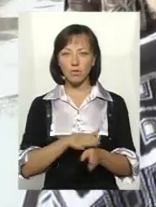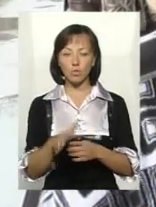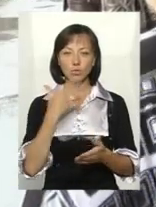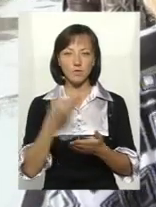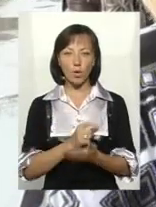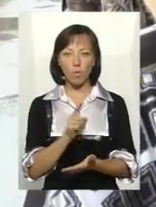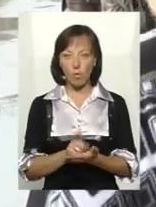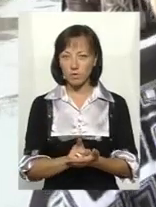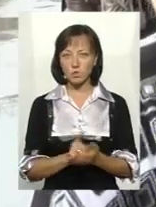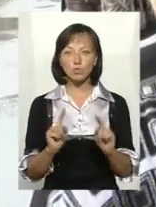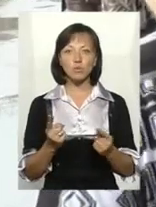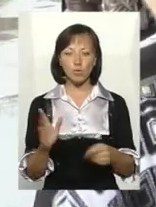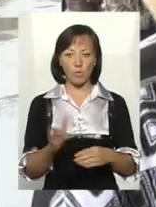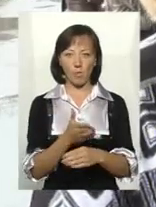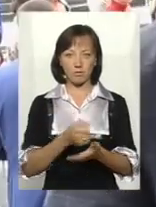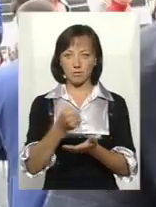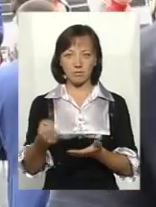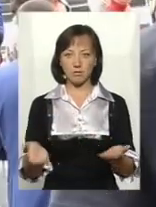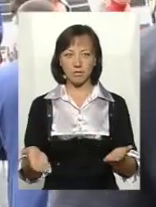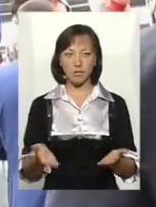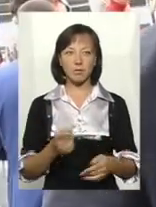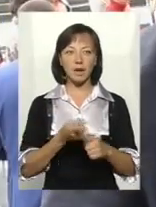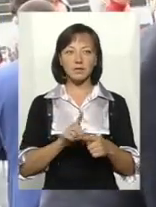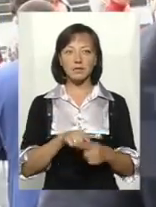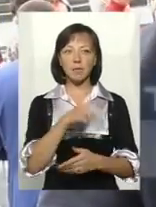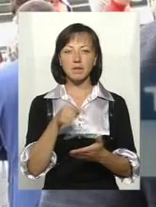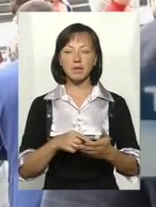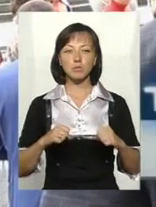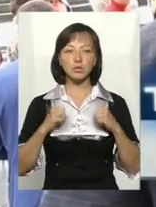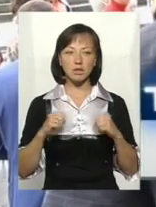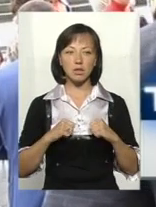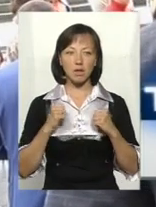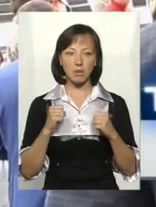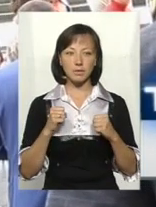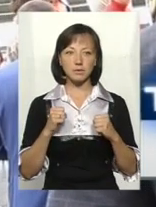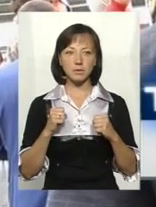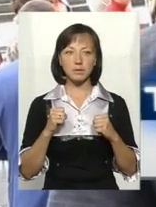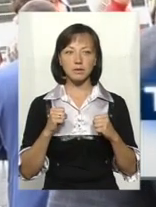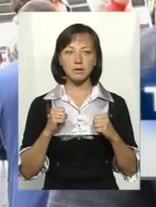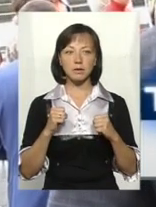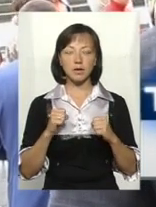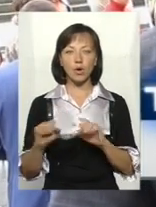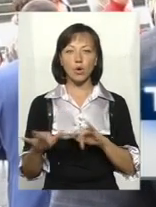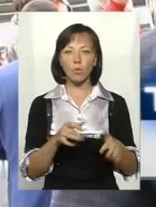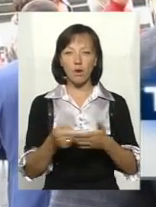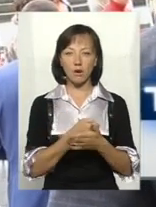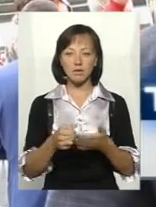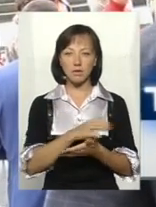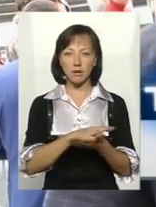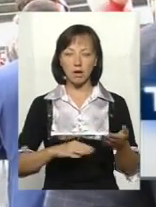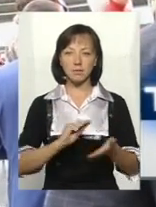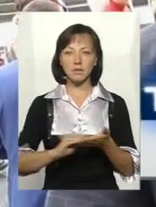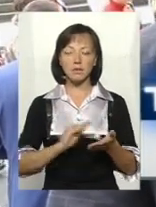свої обов'язки, ну чого її не поставили? Це питання ми постараємося зрушити, будемо рухати далі, писати